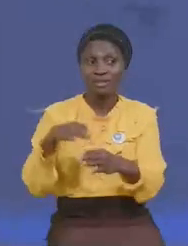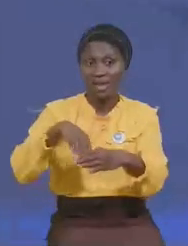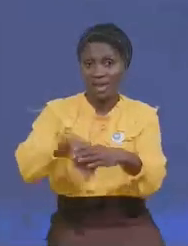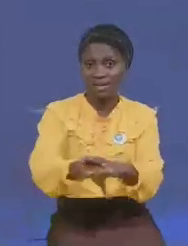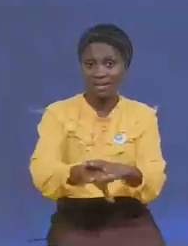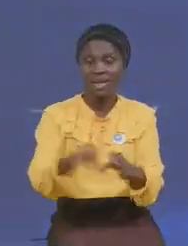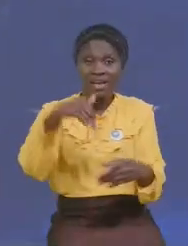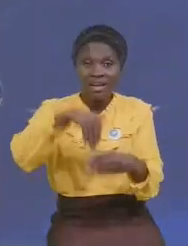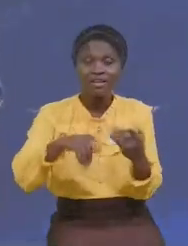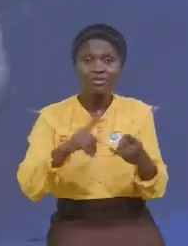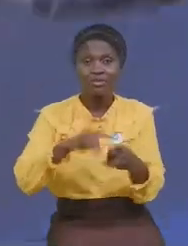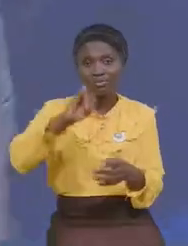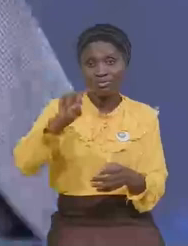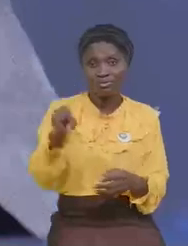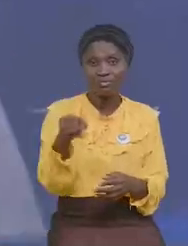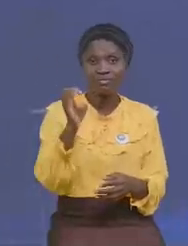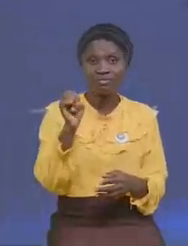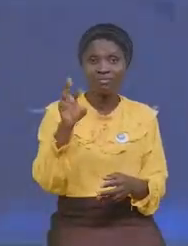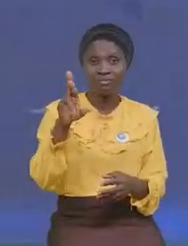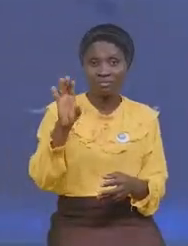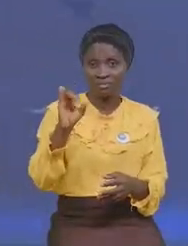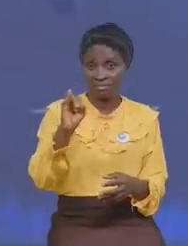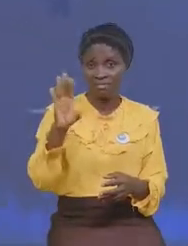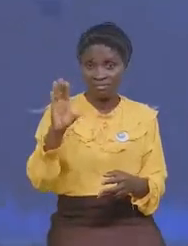Jésus est entré à Jéricho.